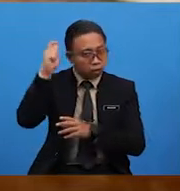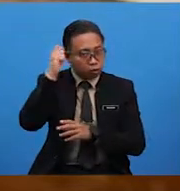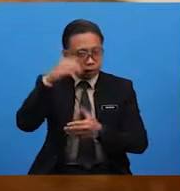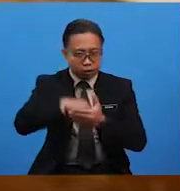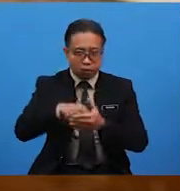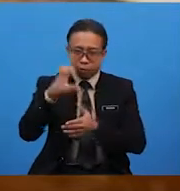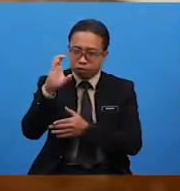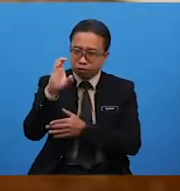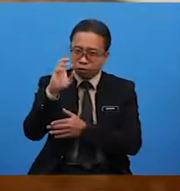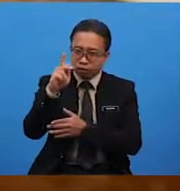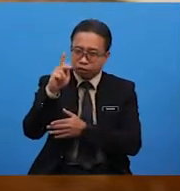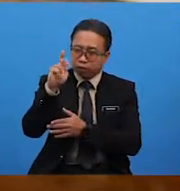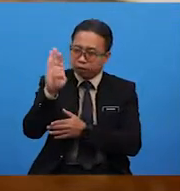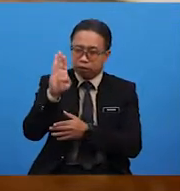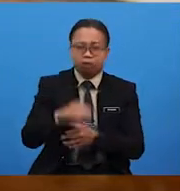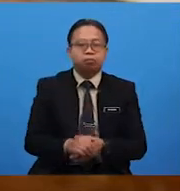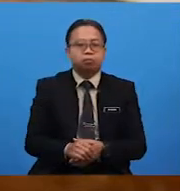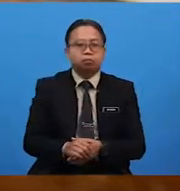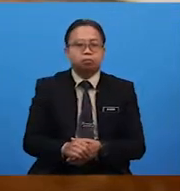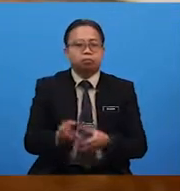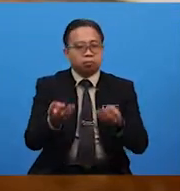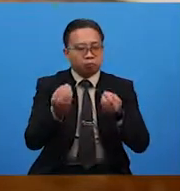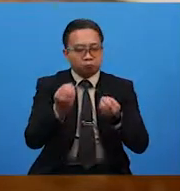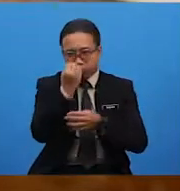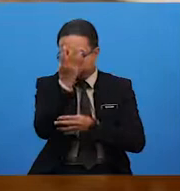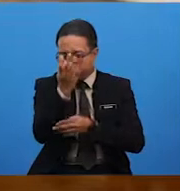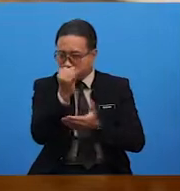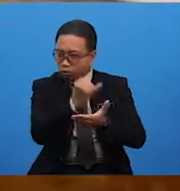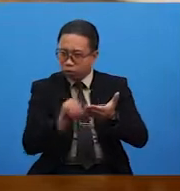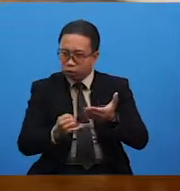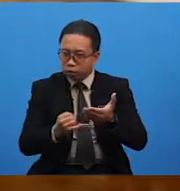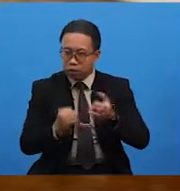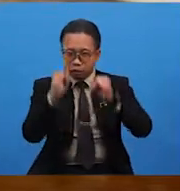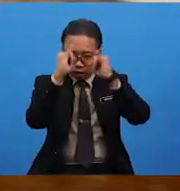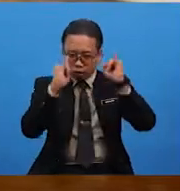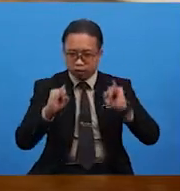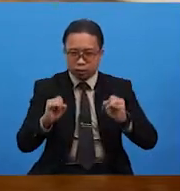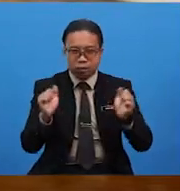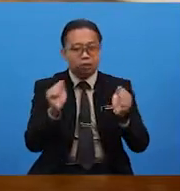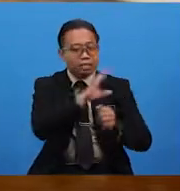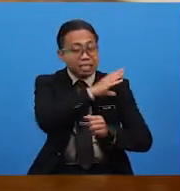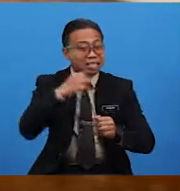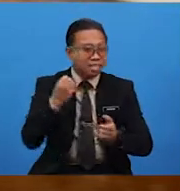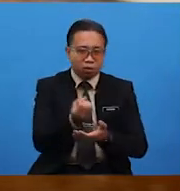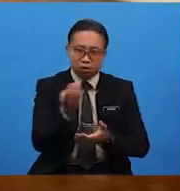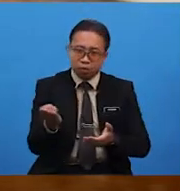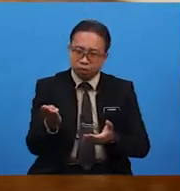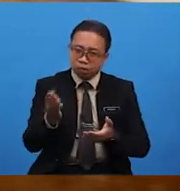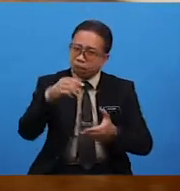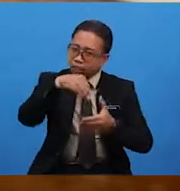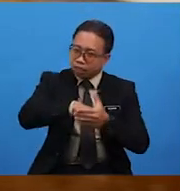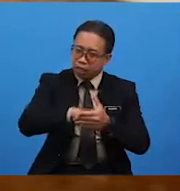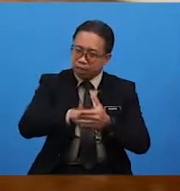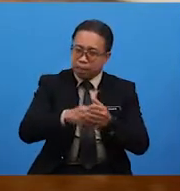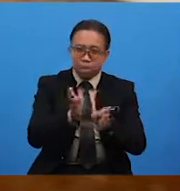Kyuubi zemini dan sebenarnya iyanya menitikberatkan pendekatan melukis image dan objek dalam bentuk IG